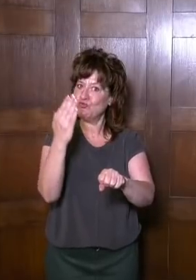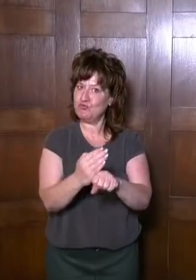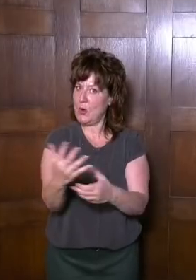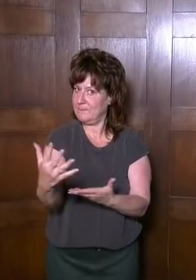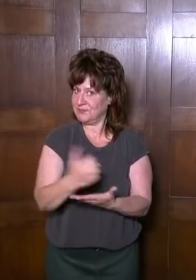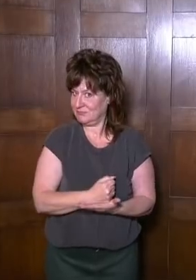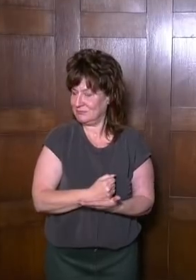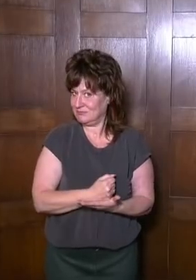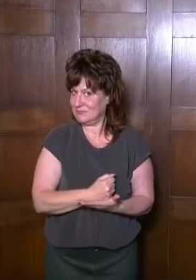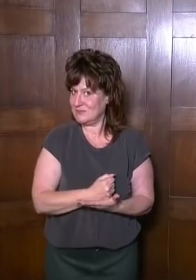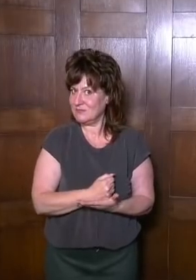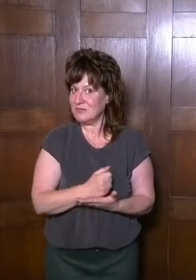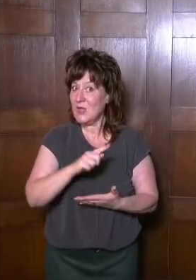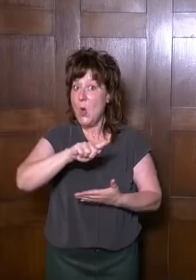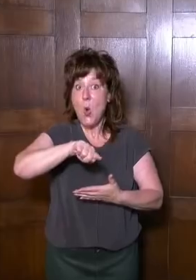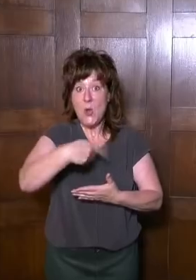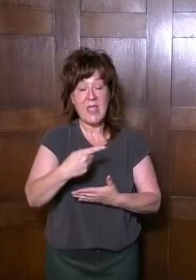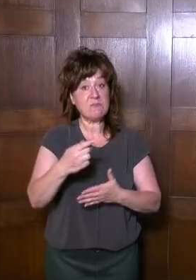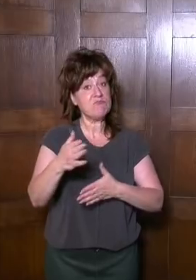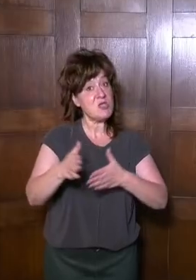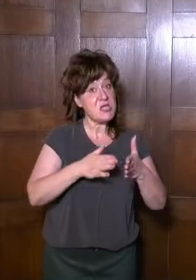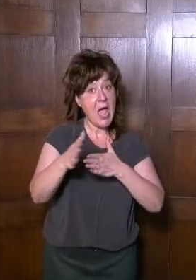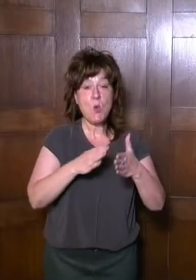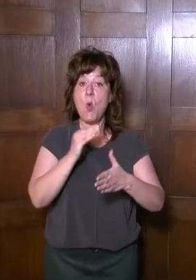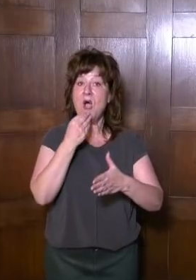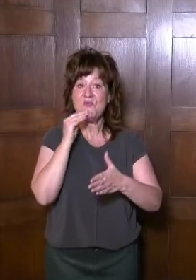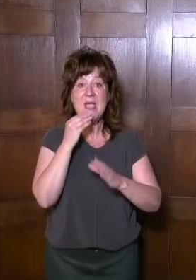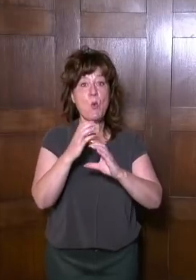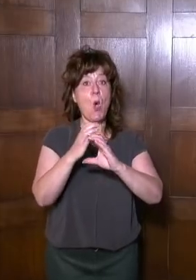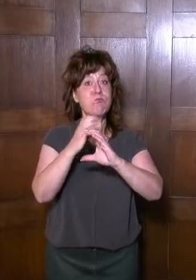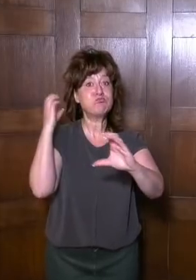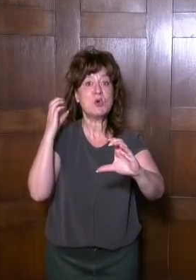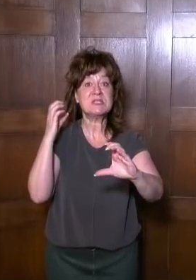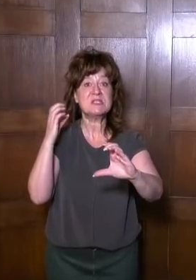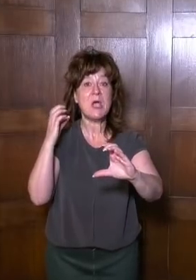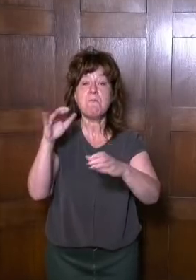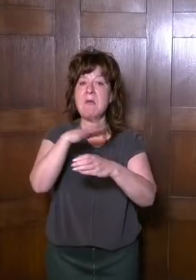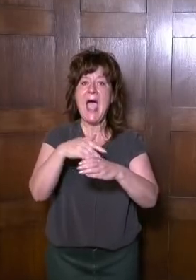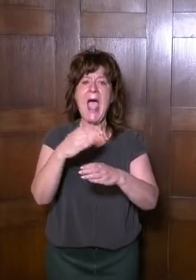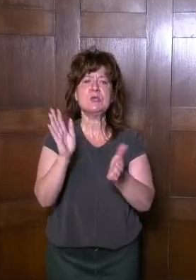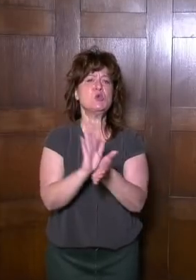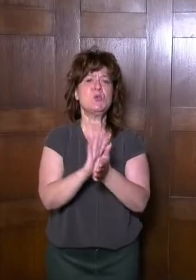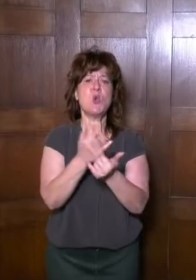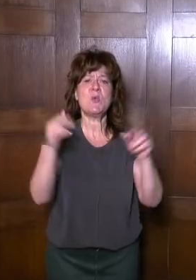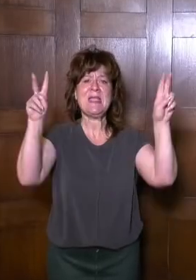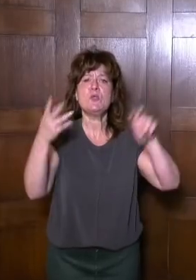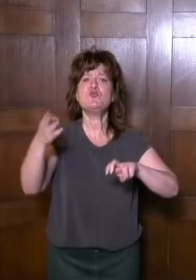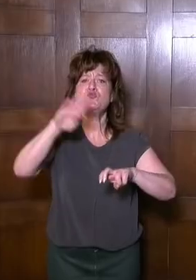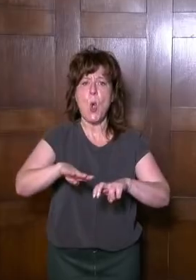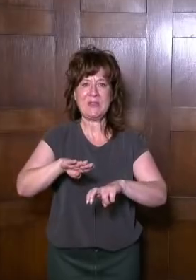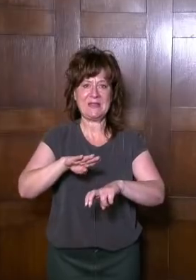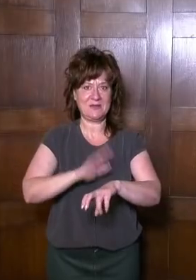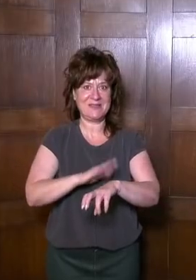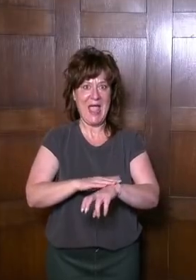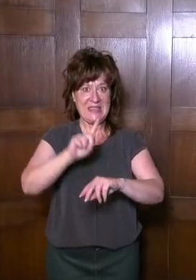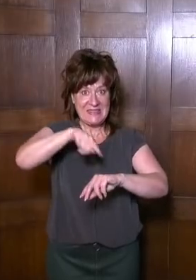haben. Und dann kommt noch etwas Januar, Februar, das ist im Omnibusbereich die tote Zeit und dann kommt der März, wo alle drauf brennen, die Sonne